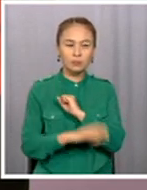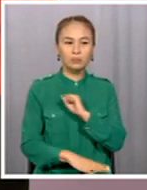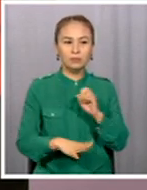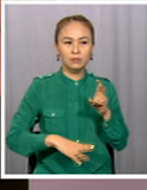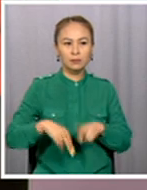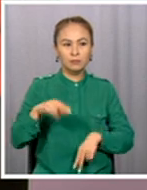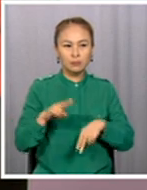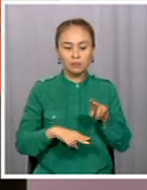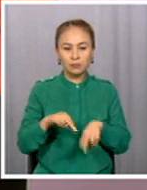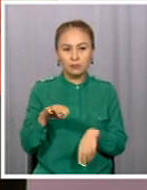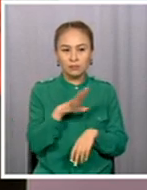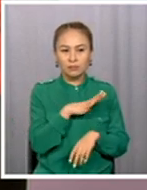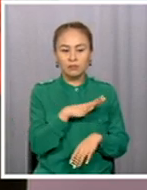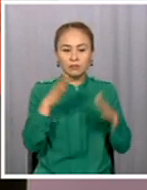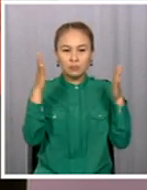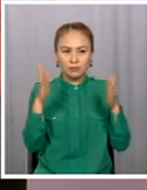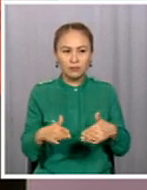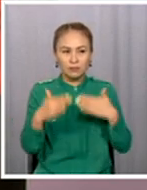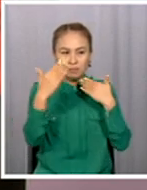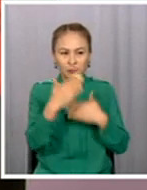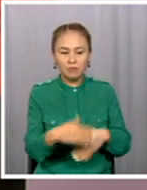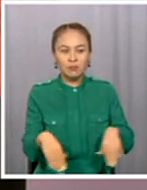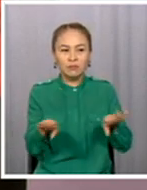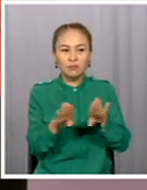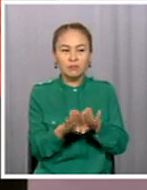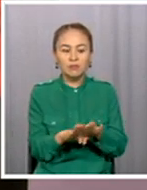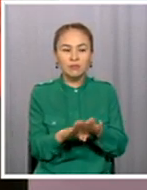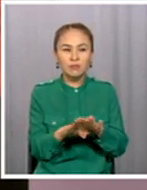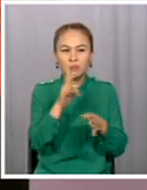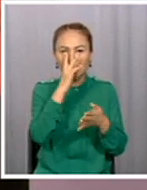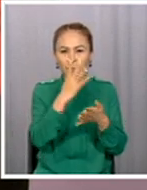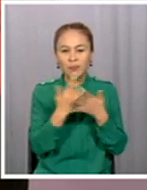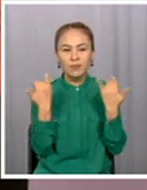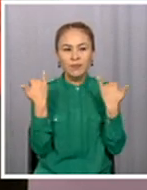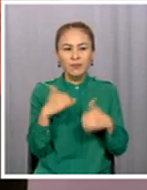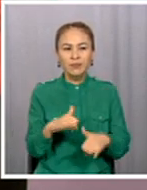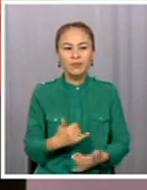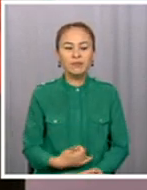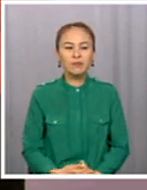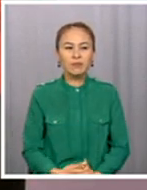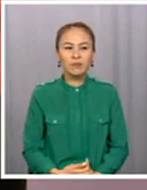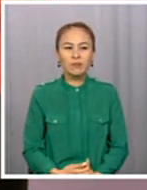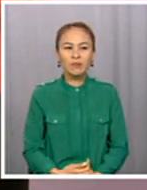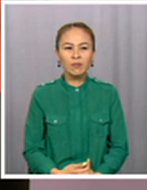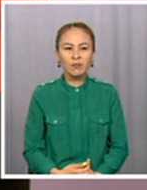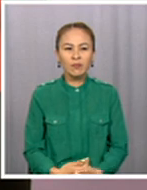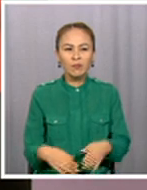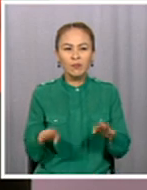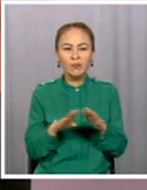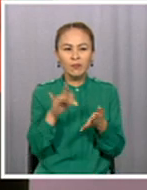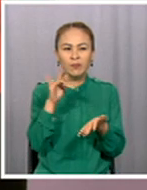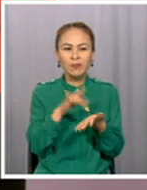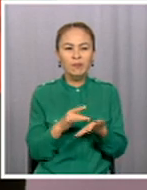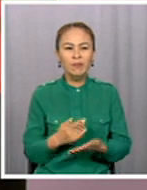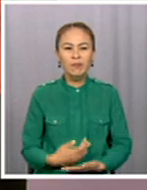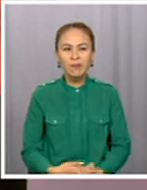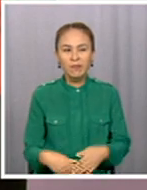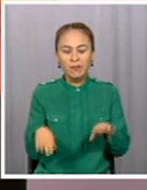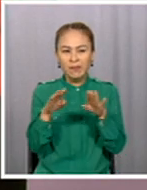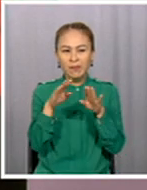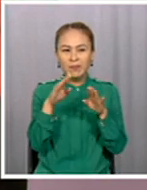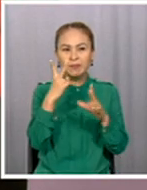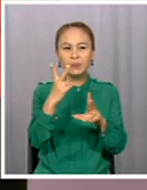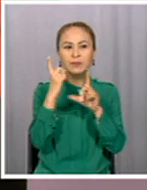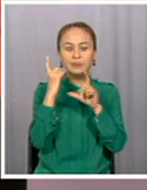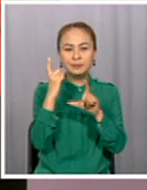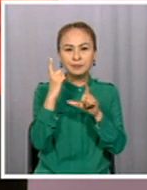тұрғызылған. Қабырғасы мен күмбездегі айшықтары таң қалдырады. Орталық залында 2